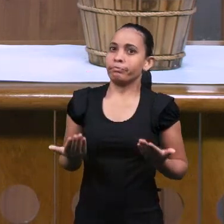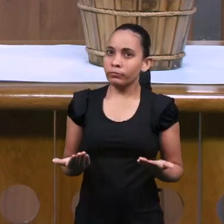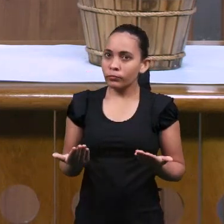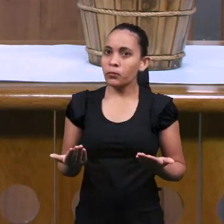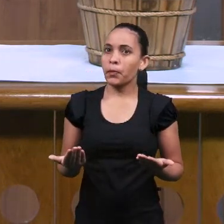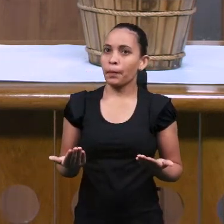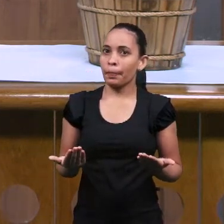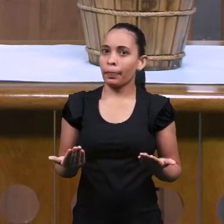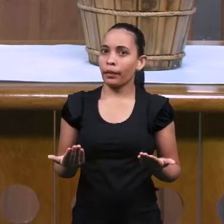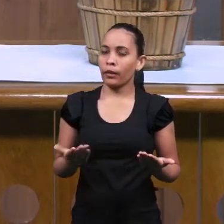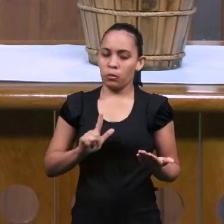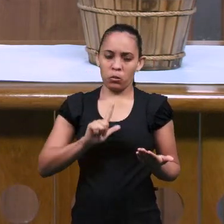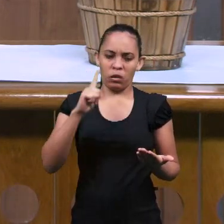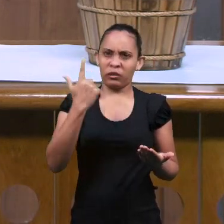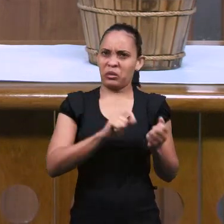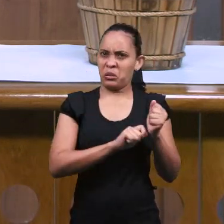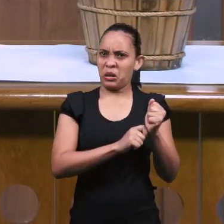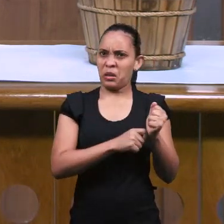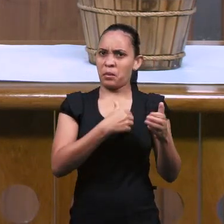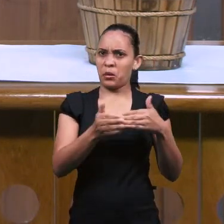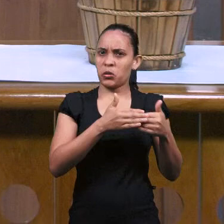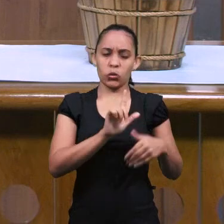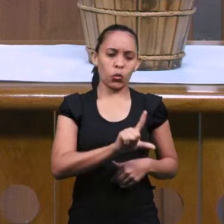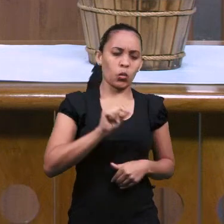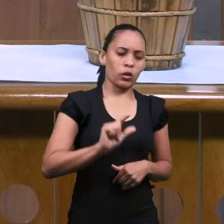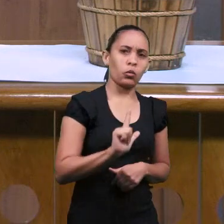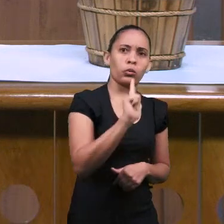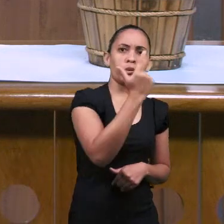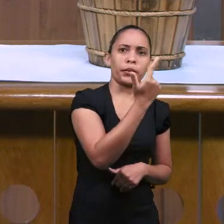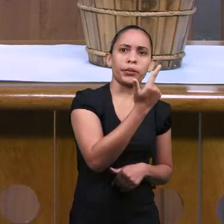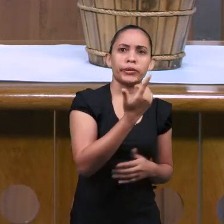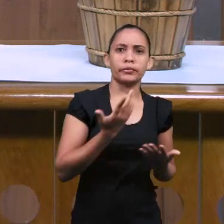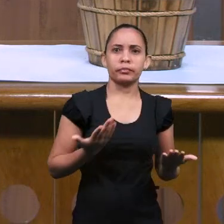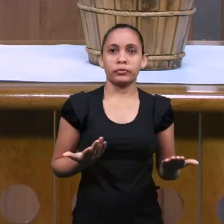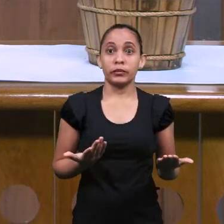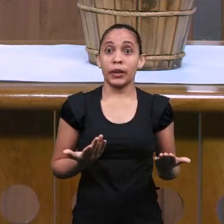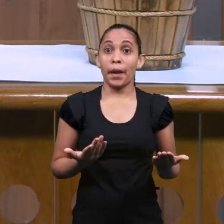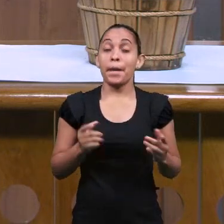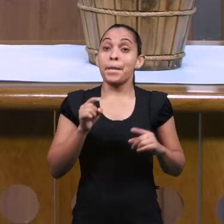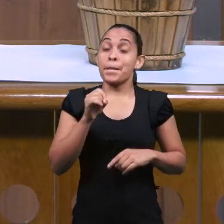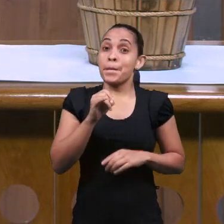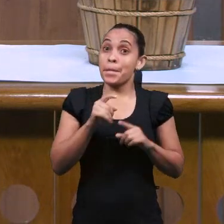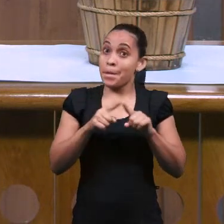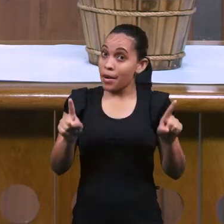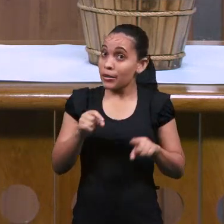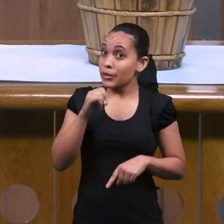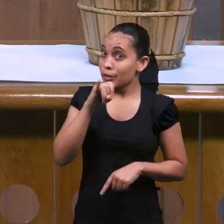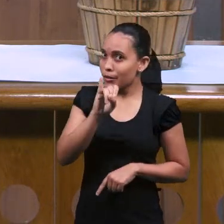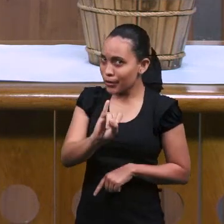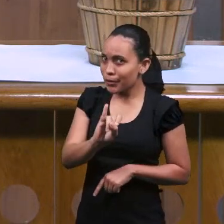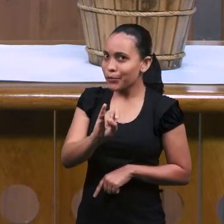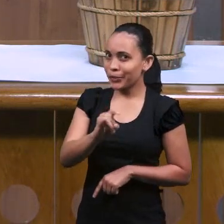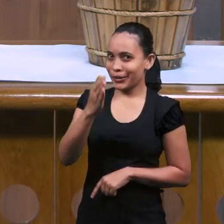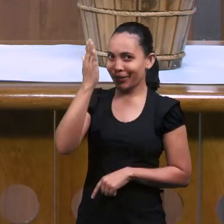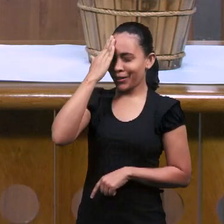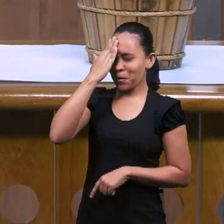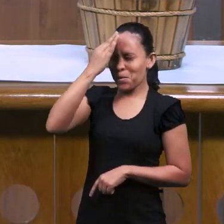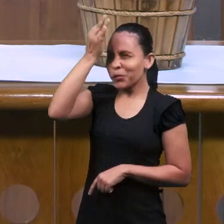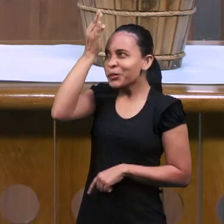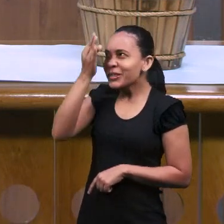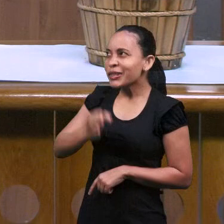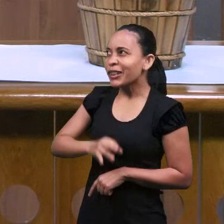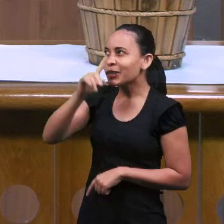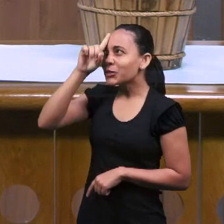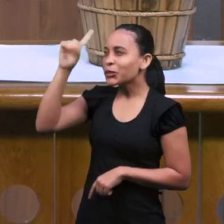appelait pour laisser d'être chrétien pour une autre chose. Alors, mais si vous avez la certitude d'un projet que le Seigneur